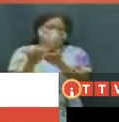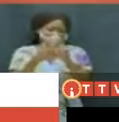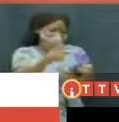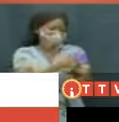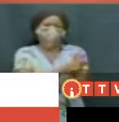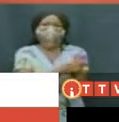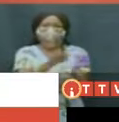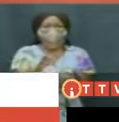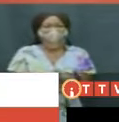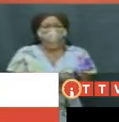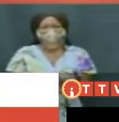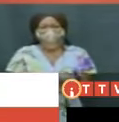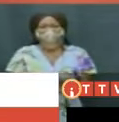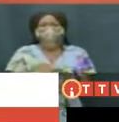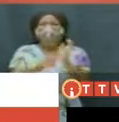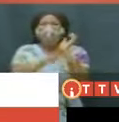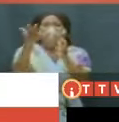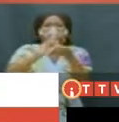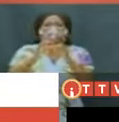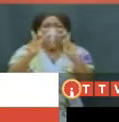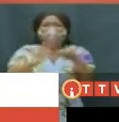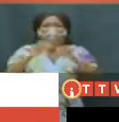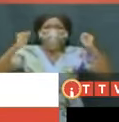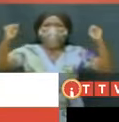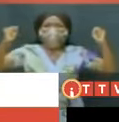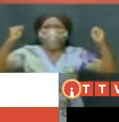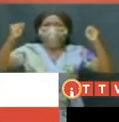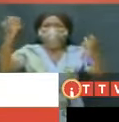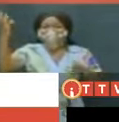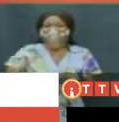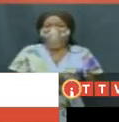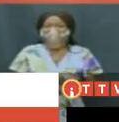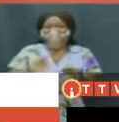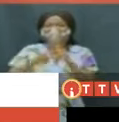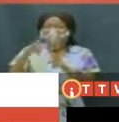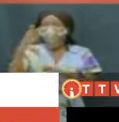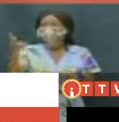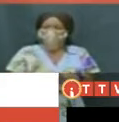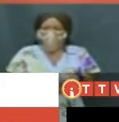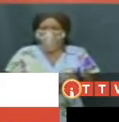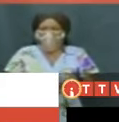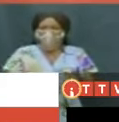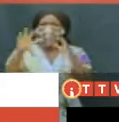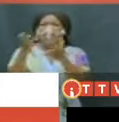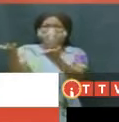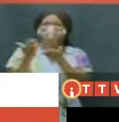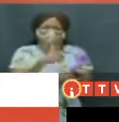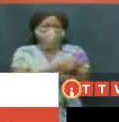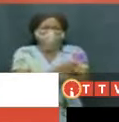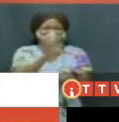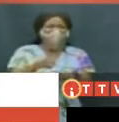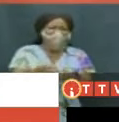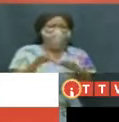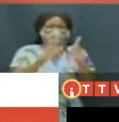mpaka na ena anthu akupanga mademo ku maiko kuti ayi anzanu ife nthawi zambiri kuno five ndi dziko lapa mwamba kwambiri ngakhale anthu